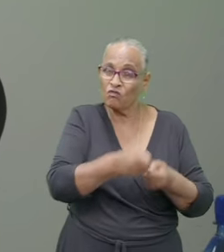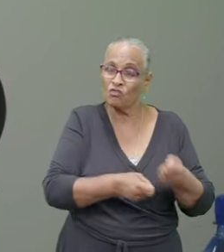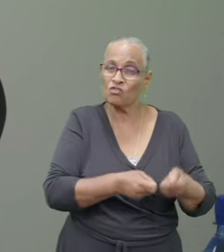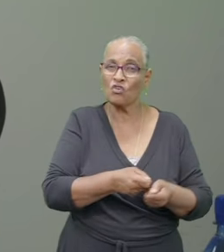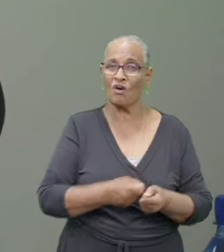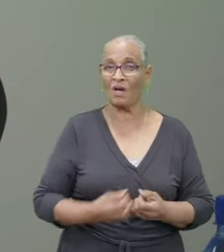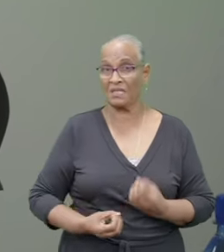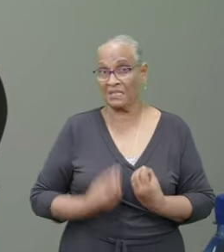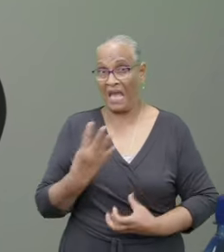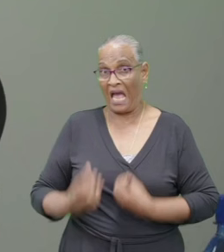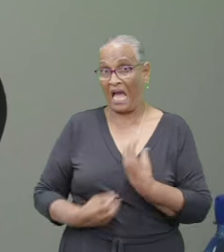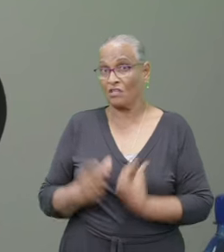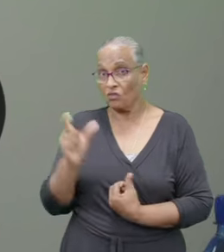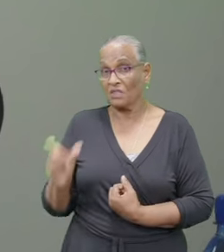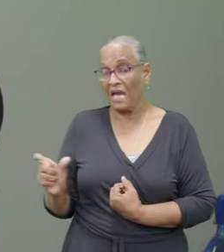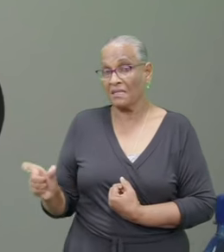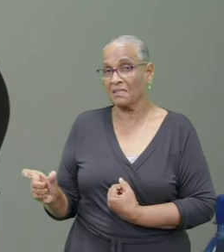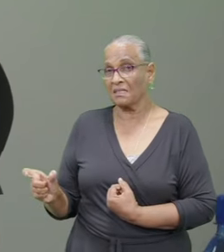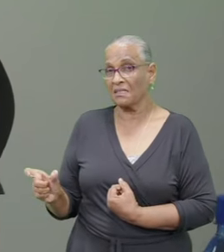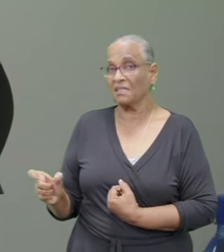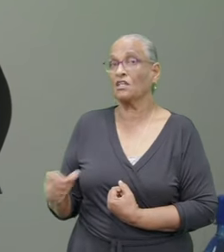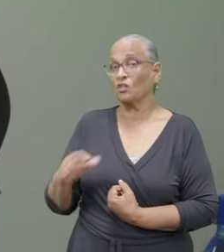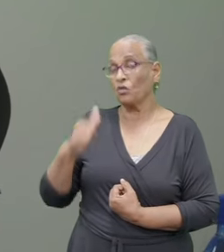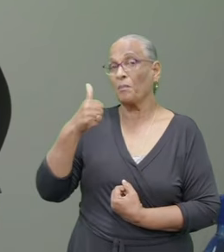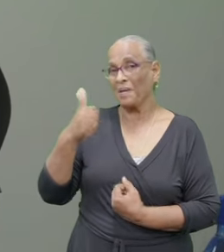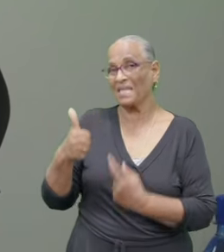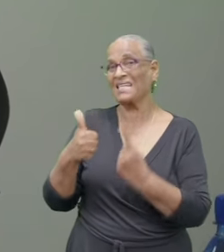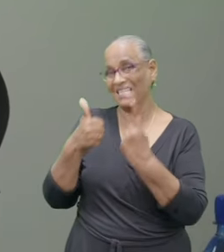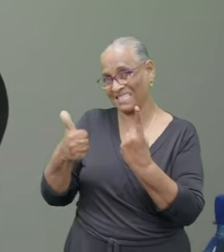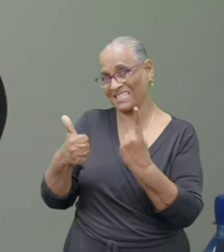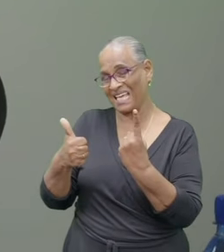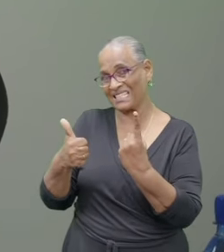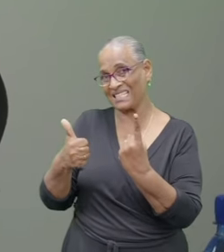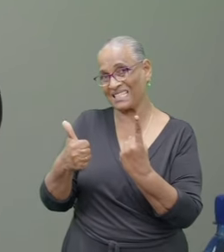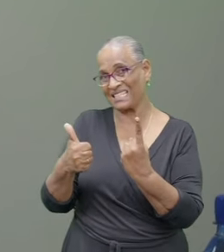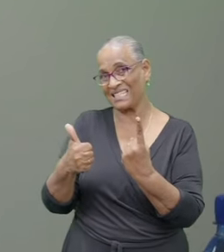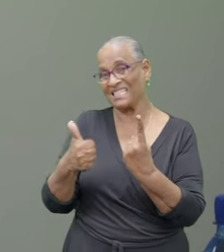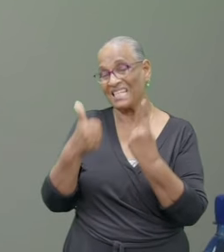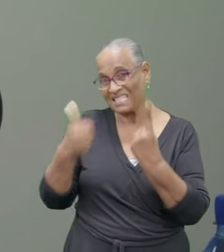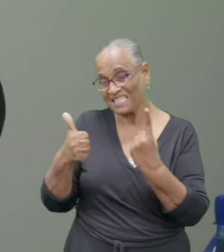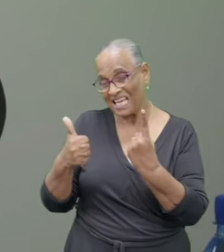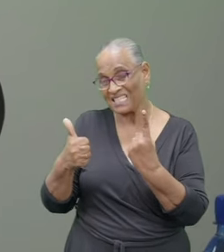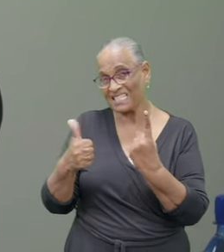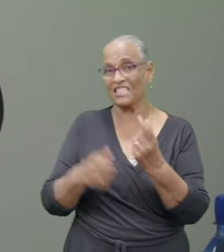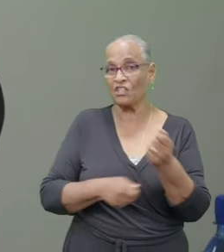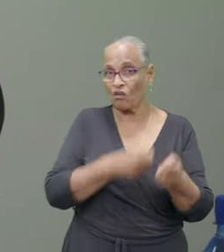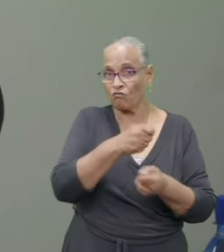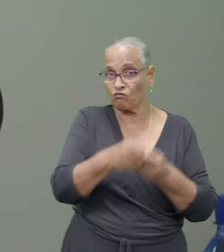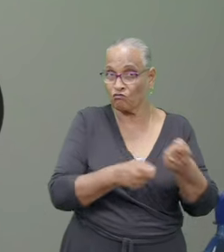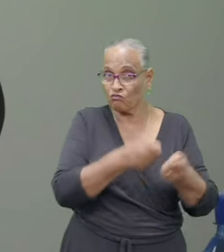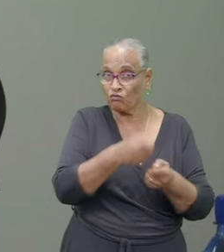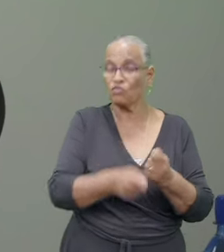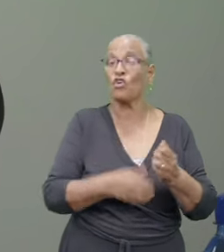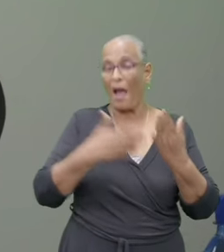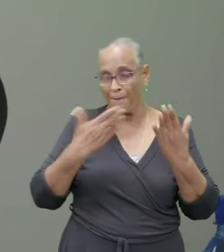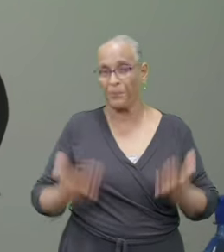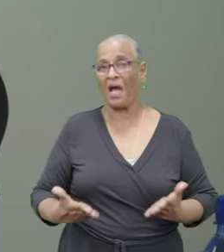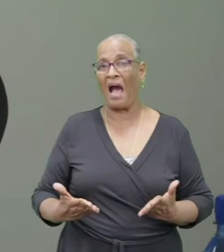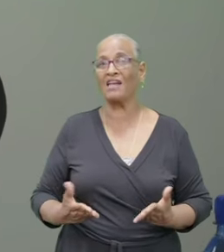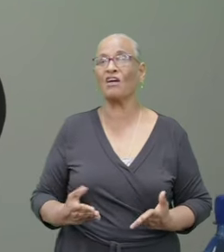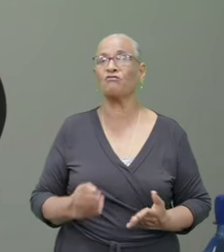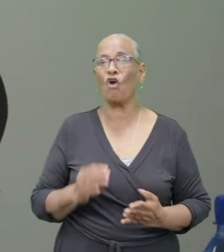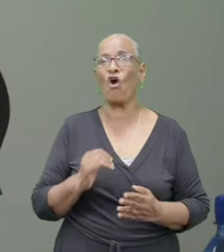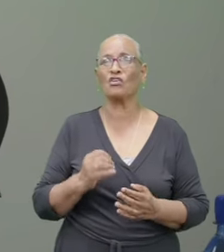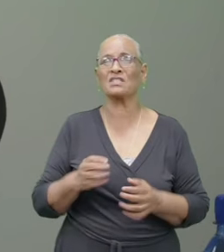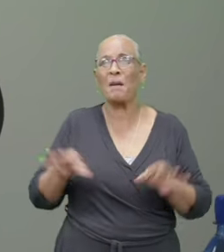met de mensen, met 16 verpleegkundigen op diezelfde opleiding voor onze intensive care afdeling,